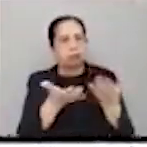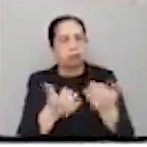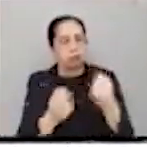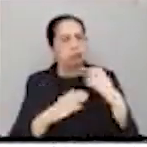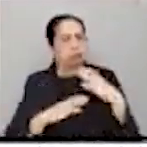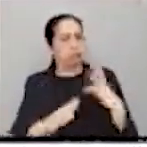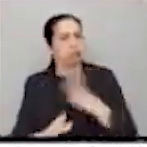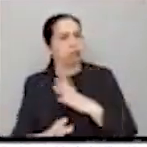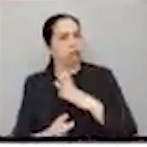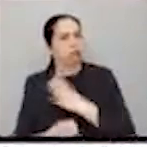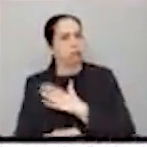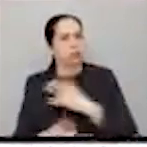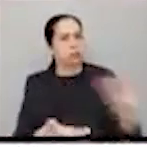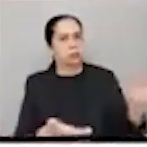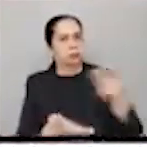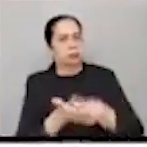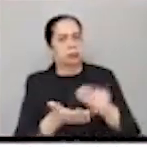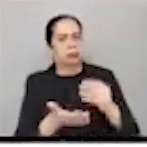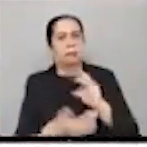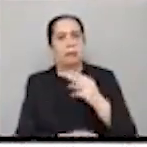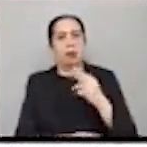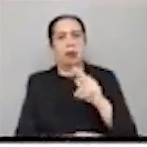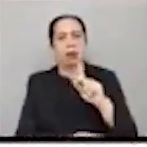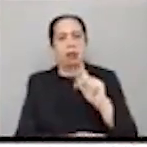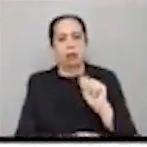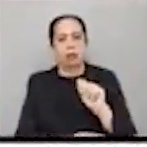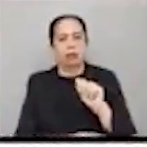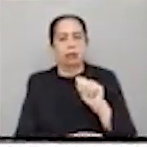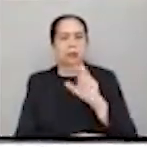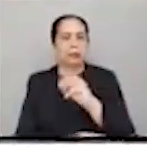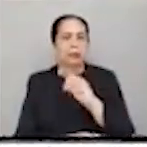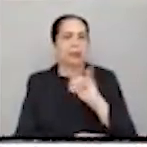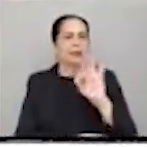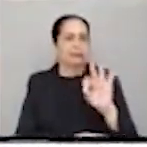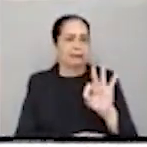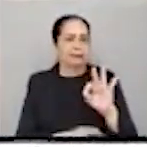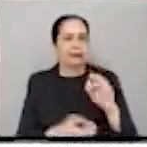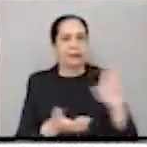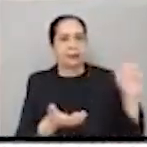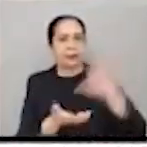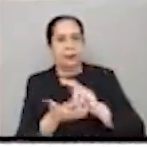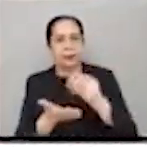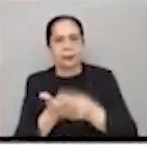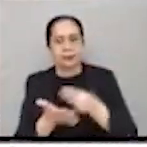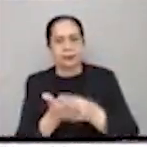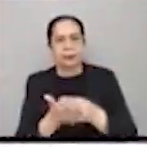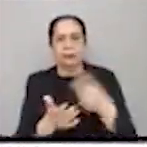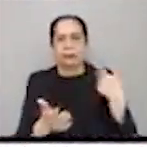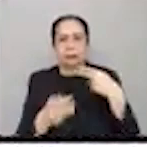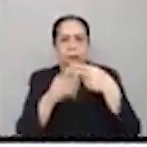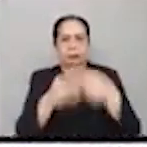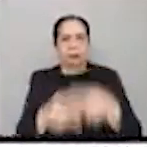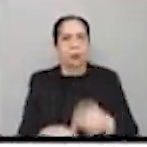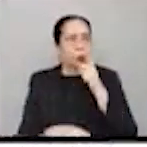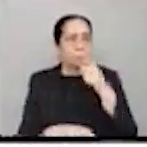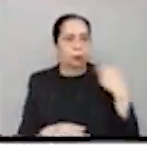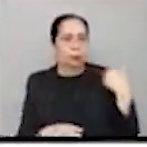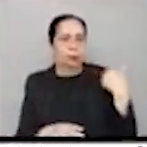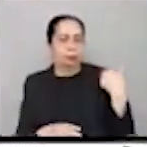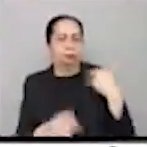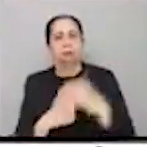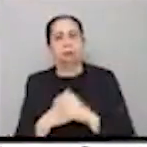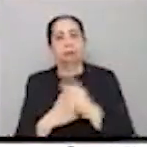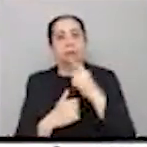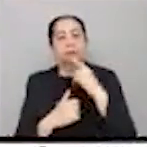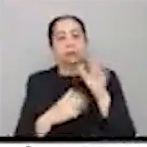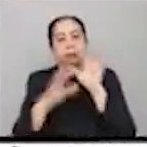para pondohan ang Maharlika Investment Fund. Pero hindi pa aniya panahon para pangalanan ng mga ito. Nabanggit din ng Pangulo